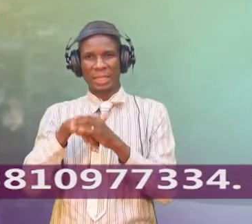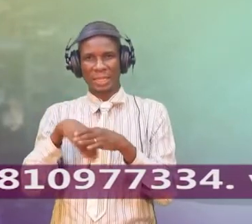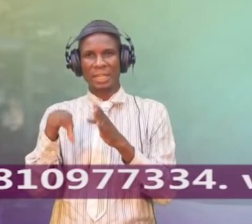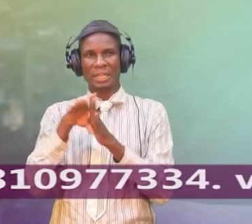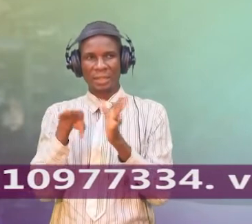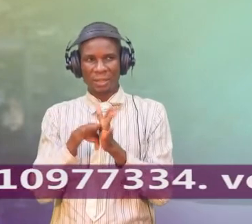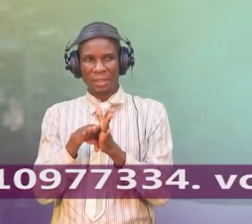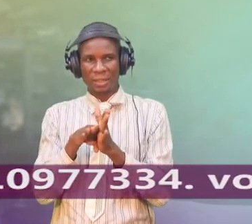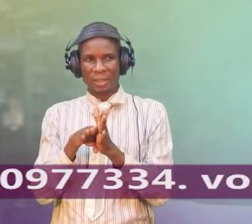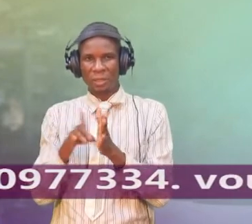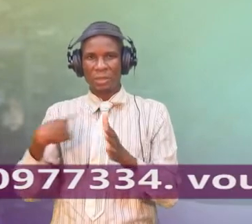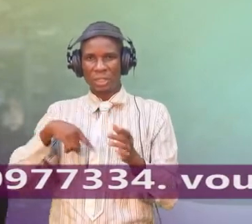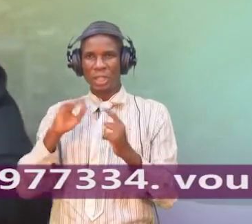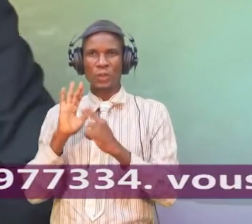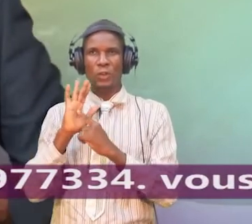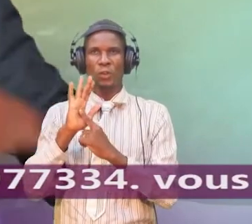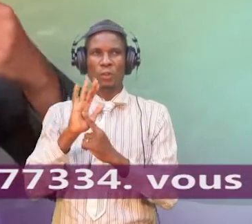Sango penza katikati ya Biblia,